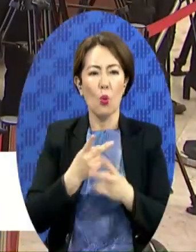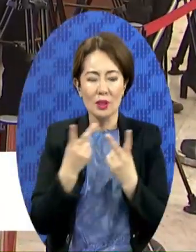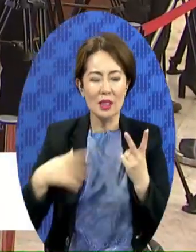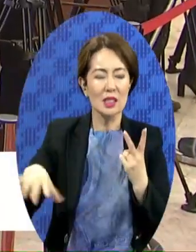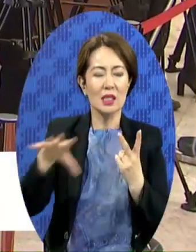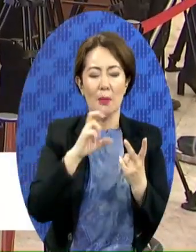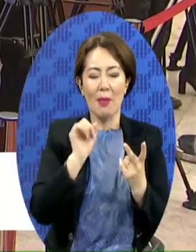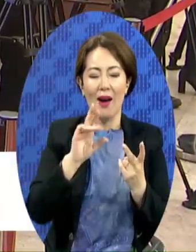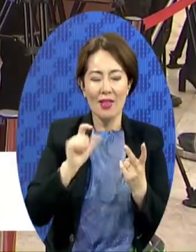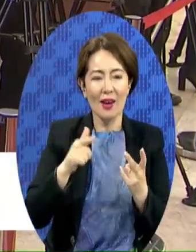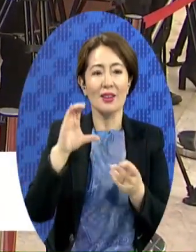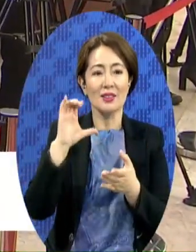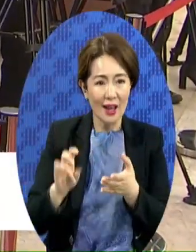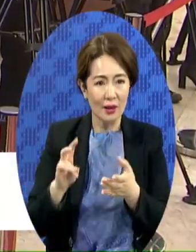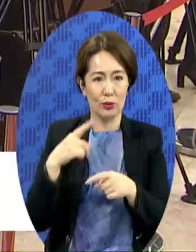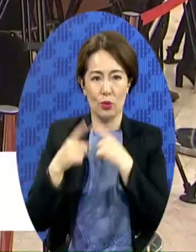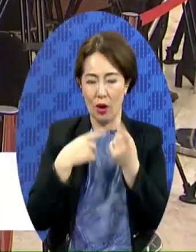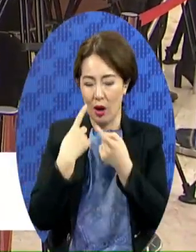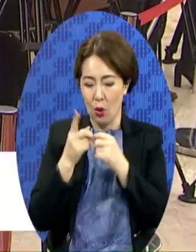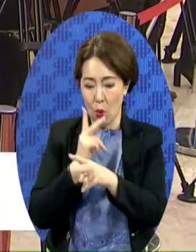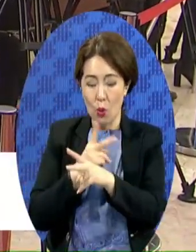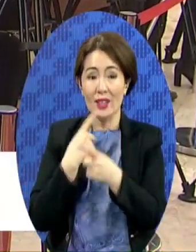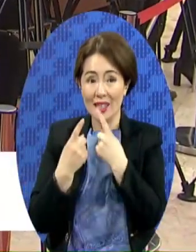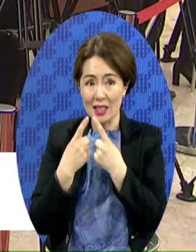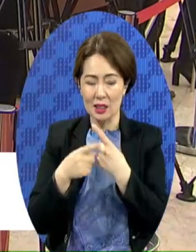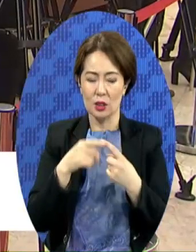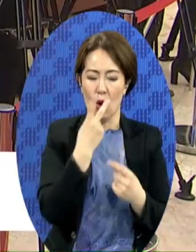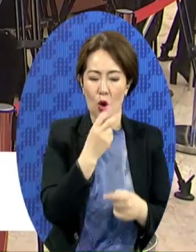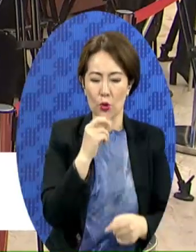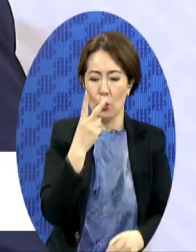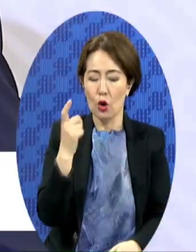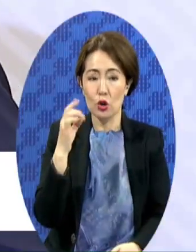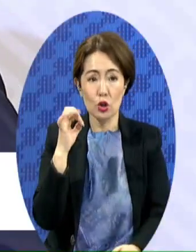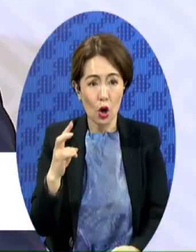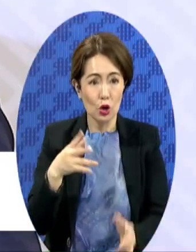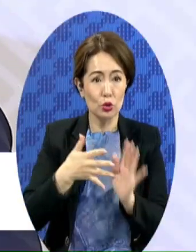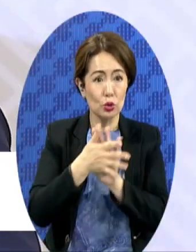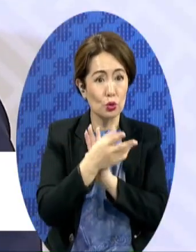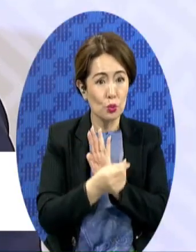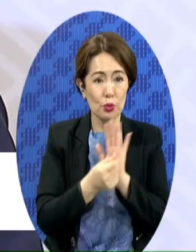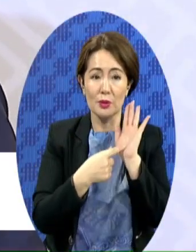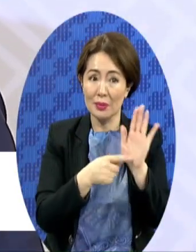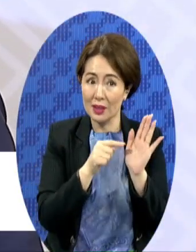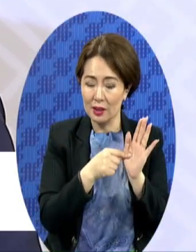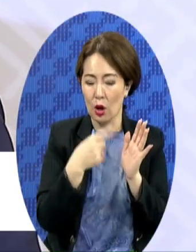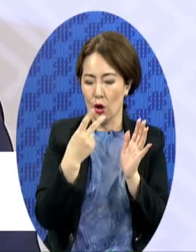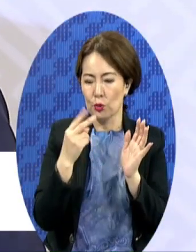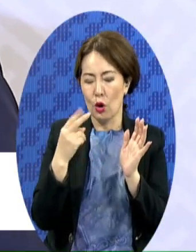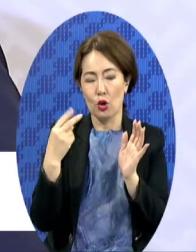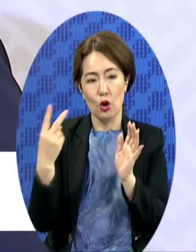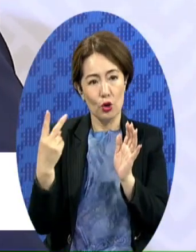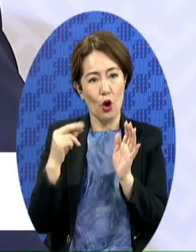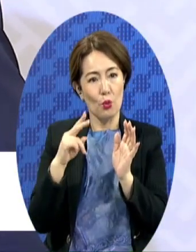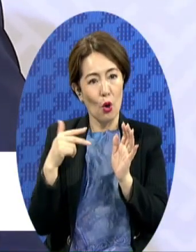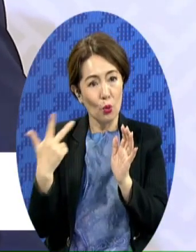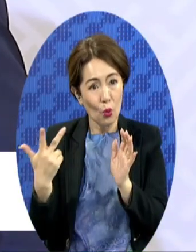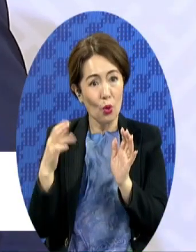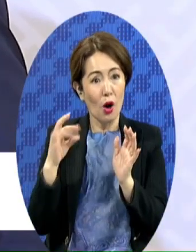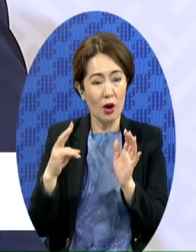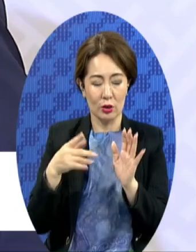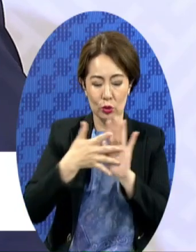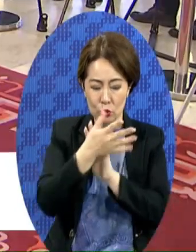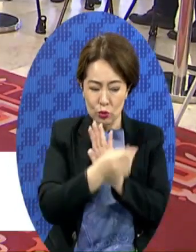төслийг хилэлцэнэ. Монгол улсын нэгдсэн төсвийн 2021 оны төсвийн хүрээний мэдэгдэл, мөн 2022-оос 2023 оны төсвийн төсөөллийн тухай